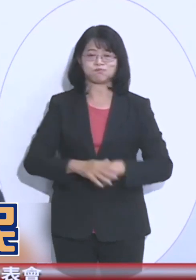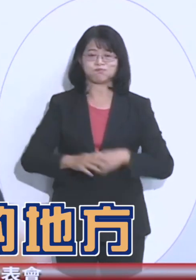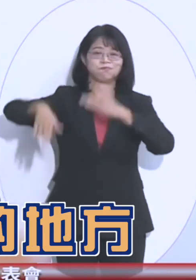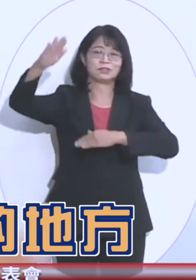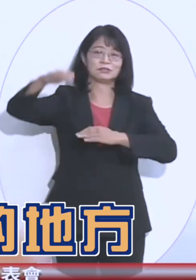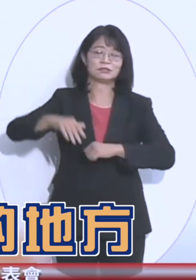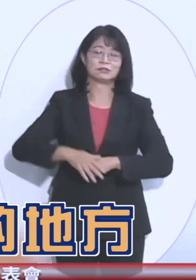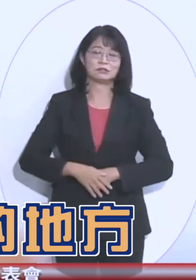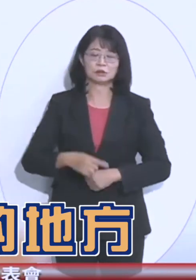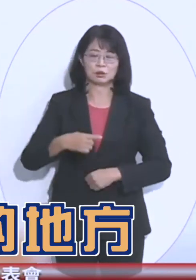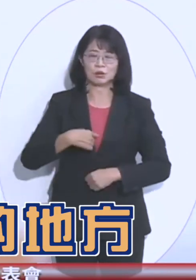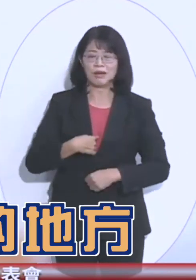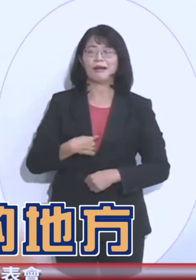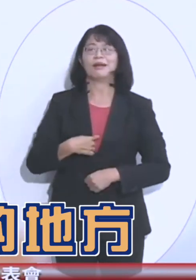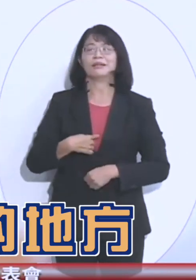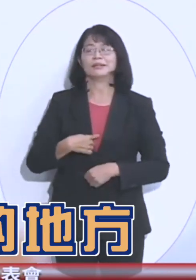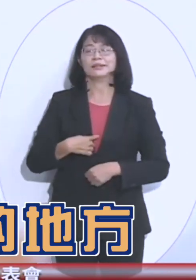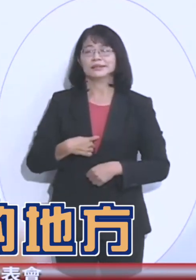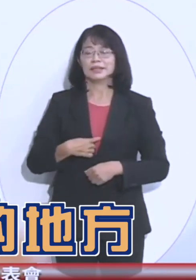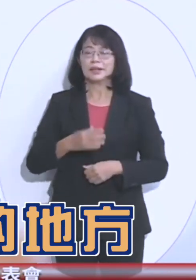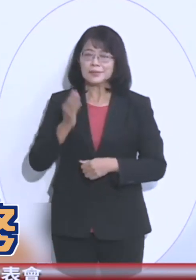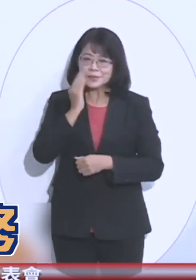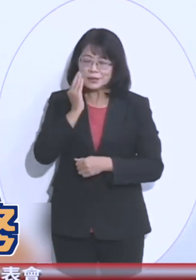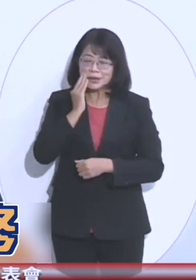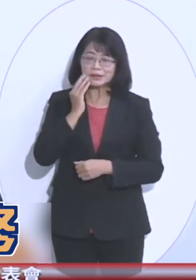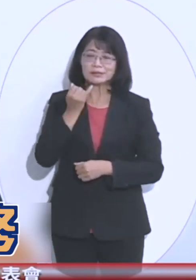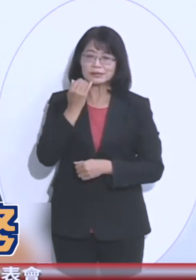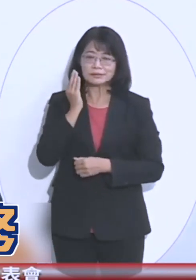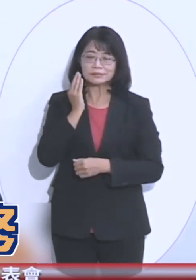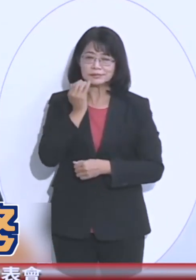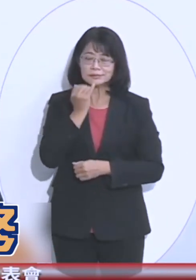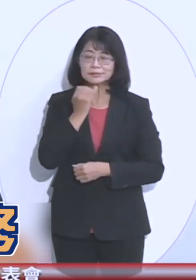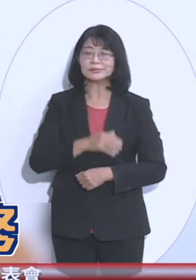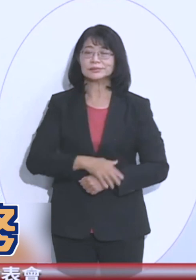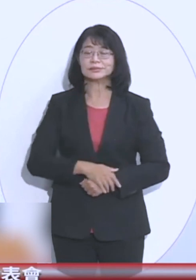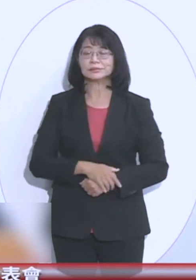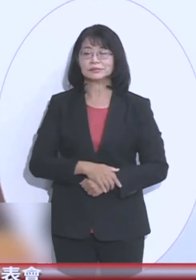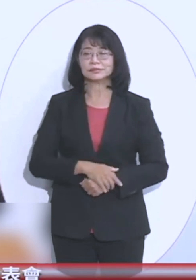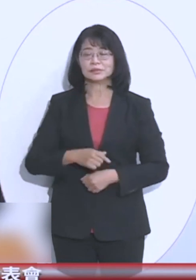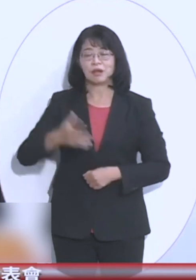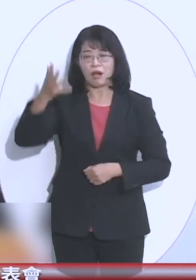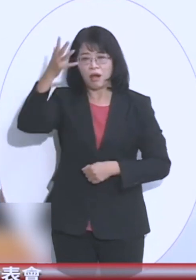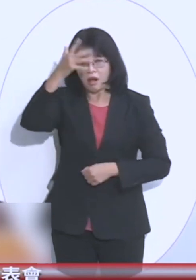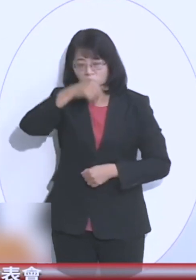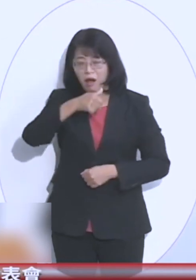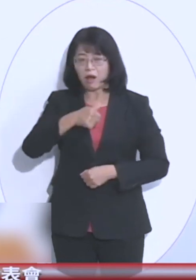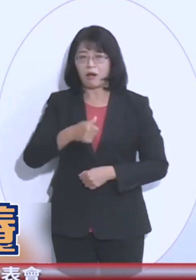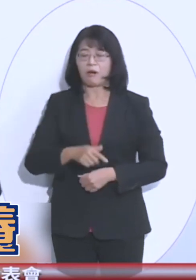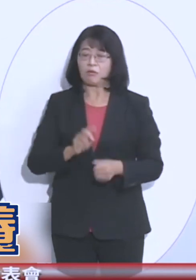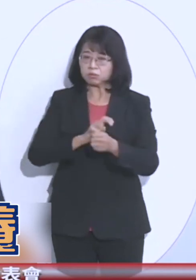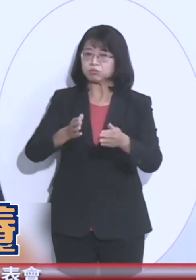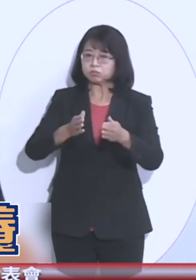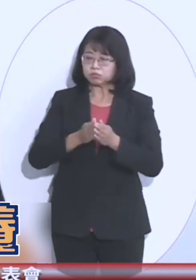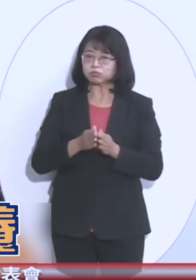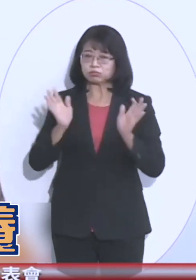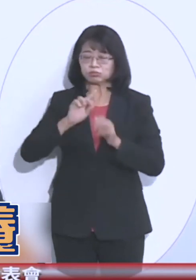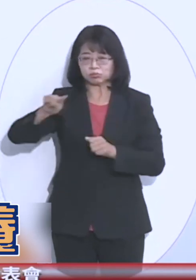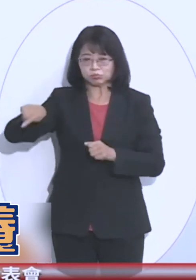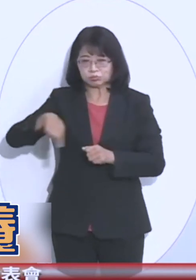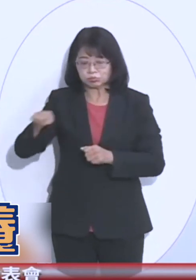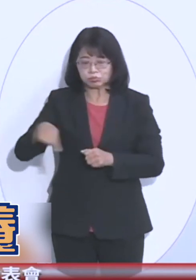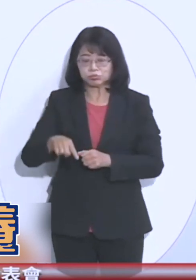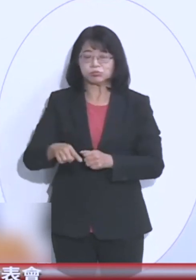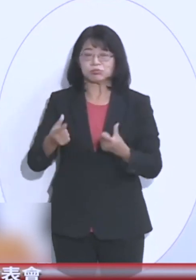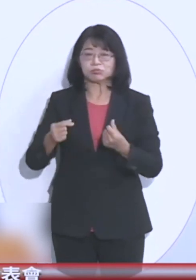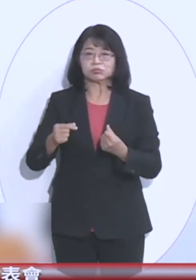等的国民，这是梁家唔甘的所在啊！所以我有所长，有有所长，必须该有所